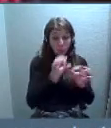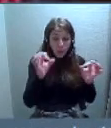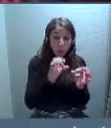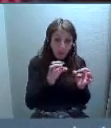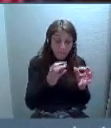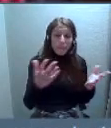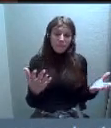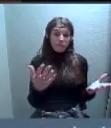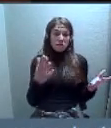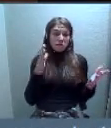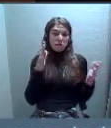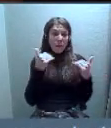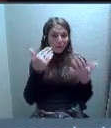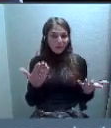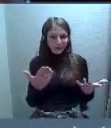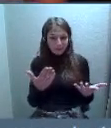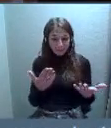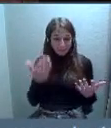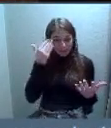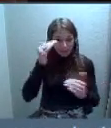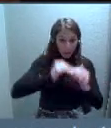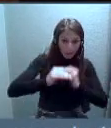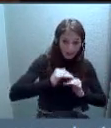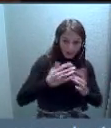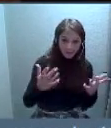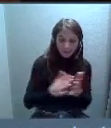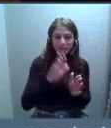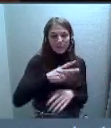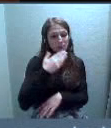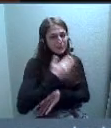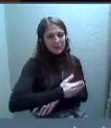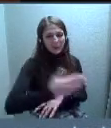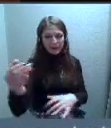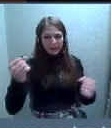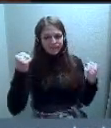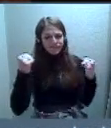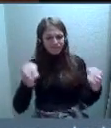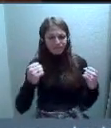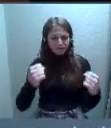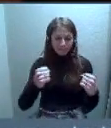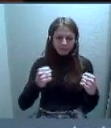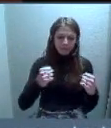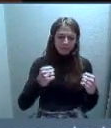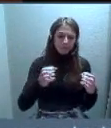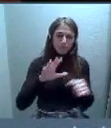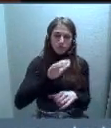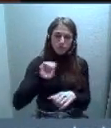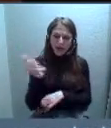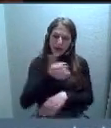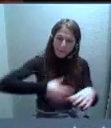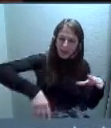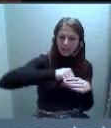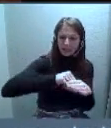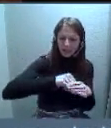servira pas à grand-chose. Donc je vous remercie tous très très fort de vous bagarrer pour que tout le monde puisse en prendre